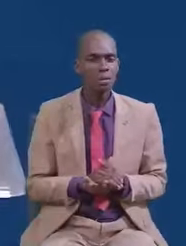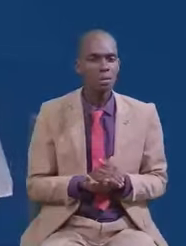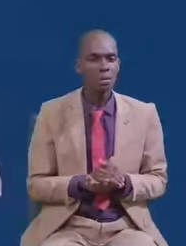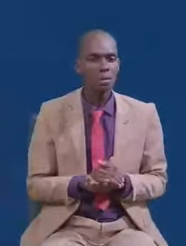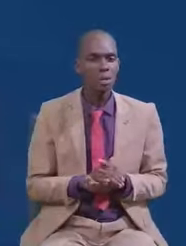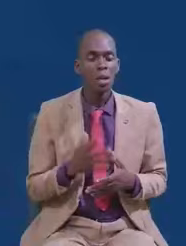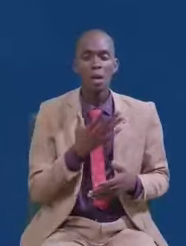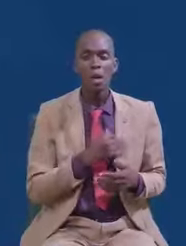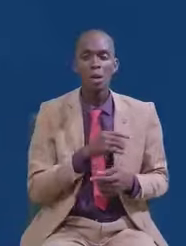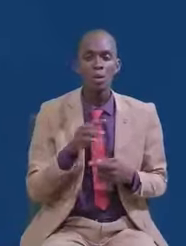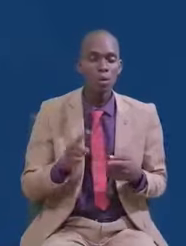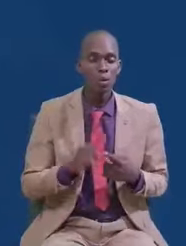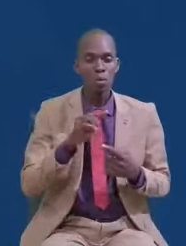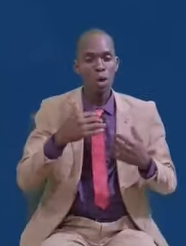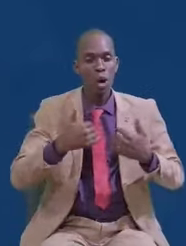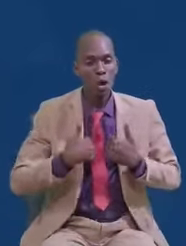Lorsque vous trouvez dans le problème,